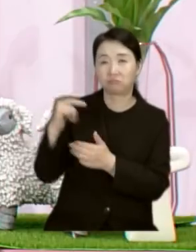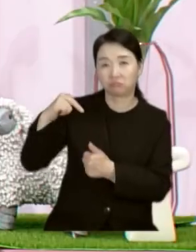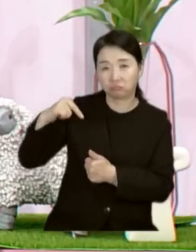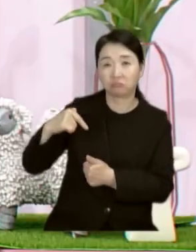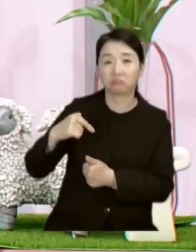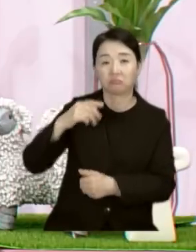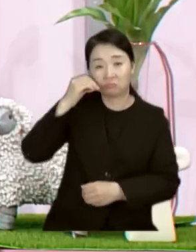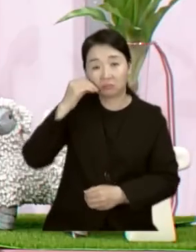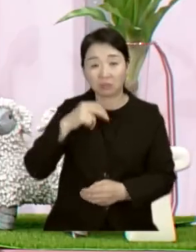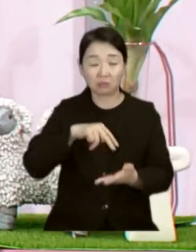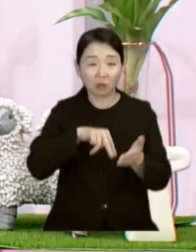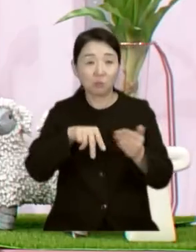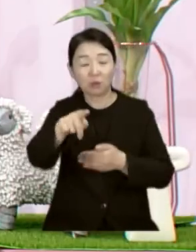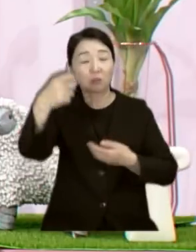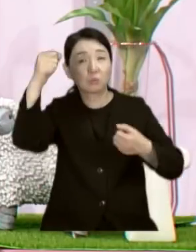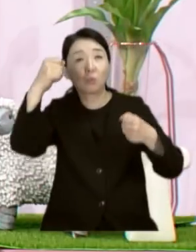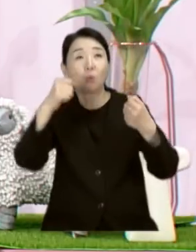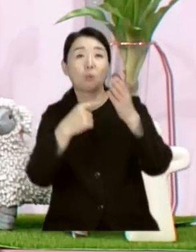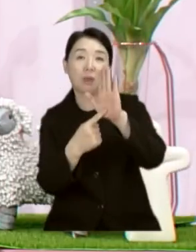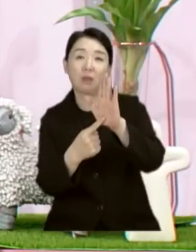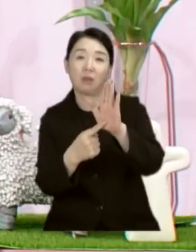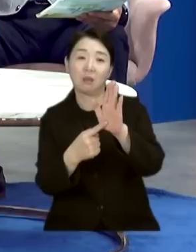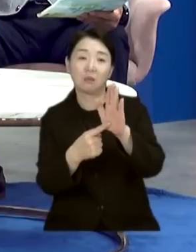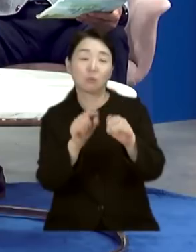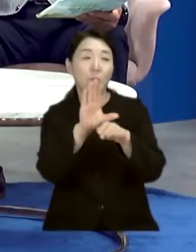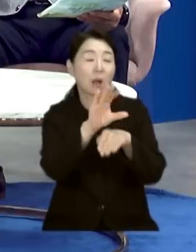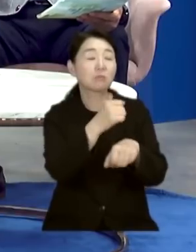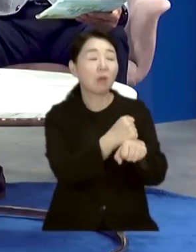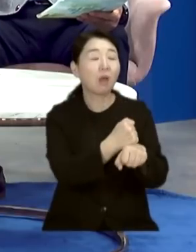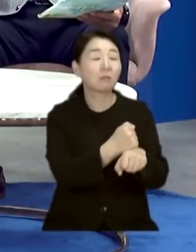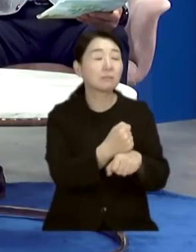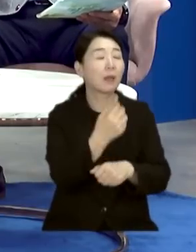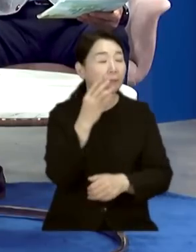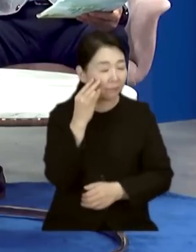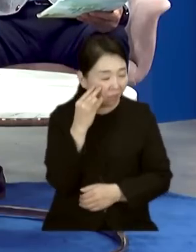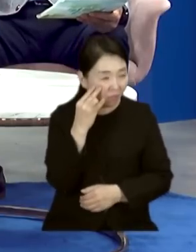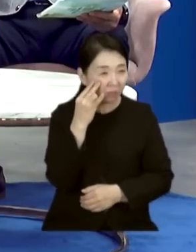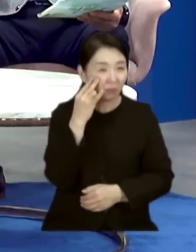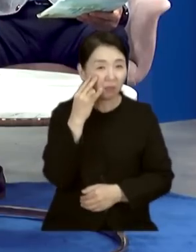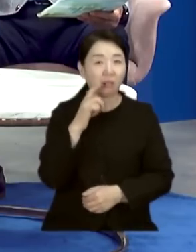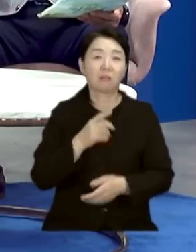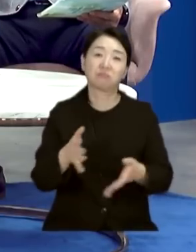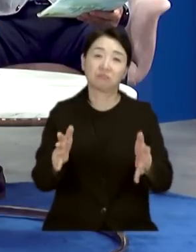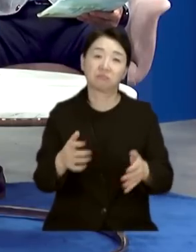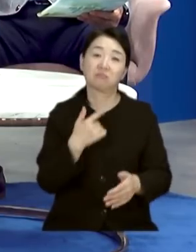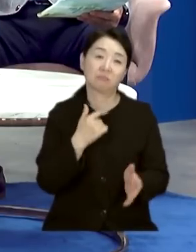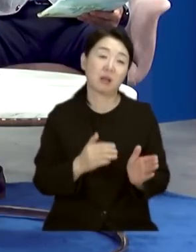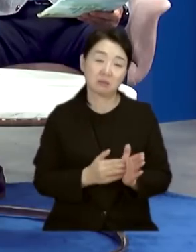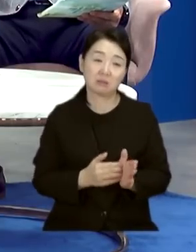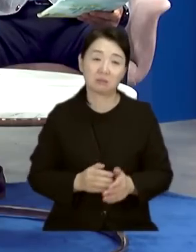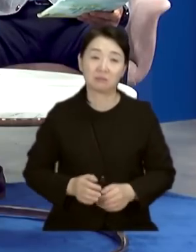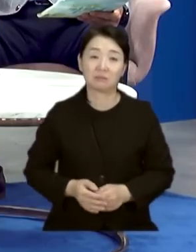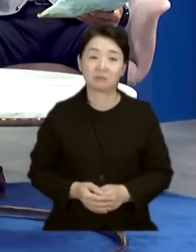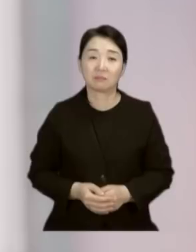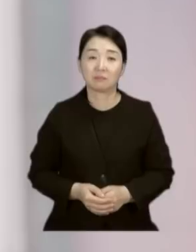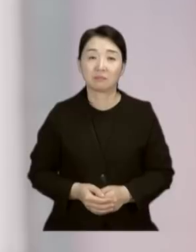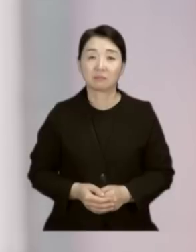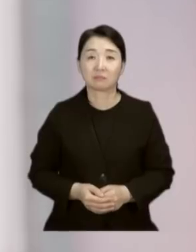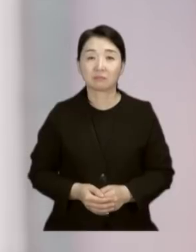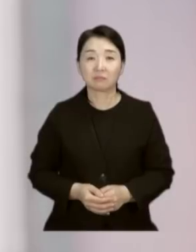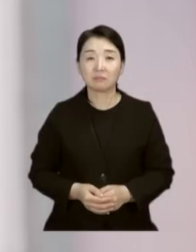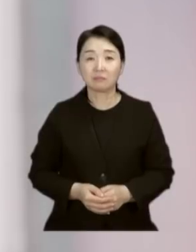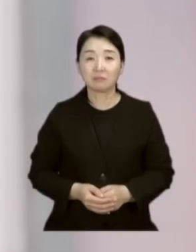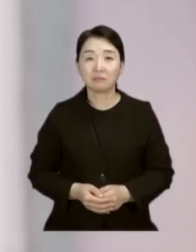된다 그러면 여기 내려주면 뭐 여기 가서 노래하고 뭐 여기 가서 방송하라 그러면 여기 가서 막 웃기고 떠들고 막 그렇게 살다가